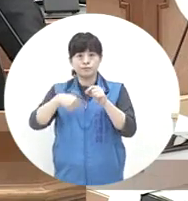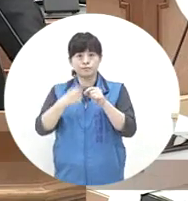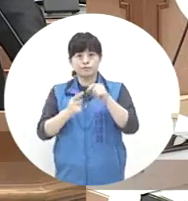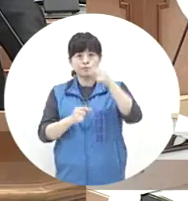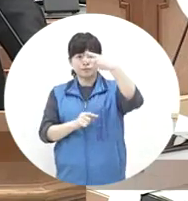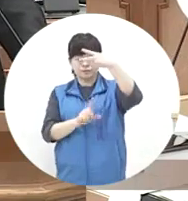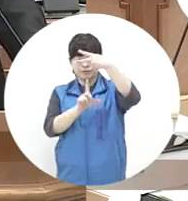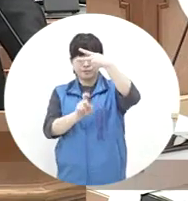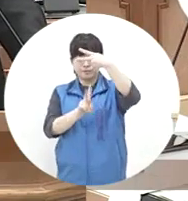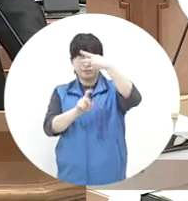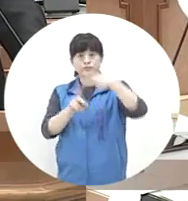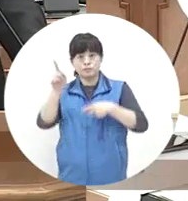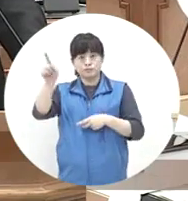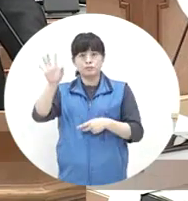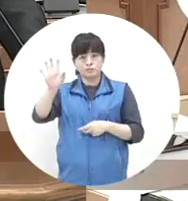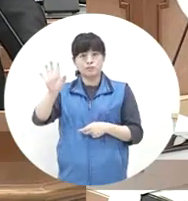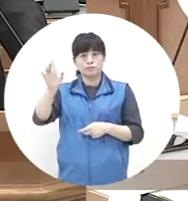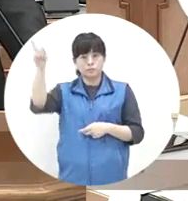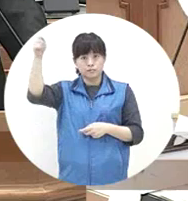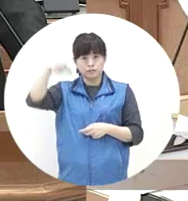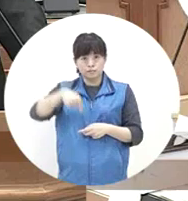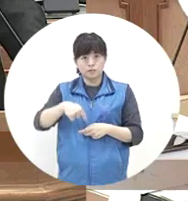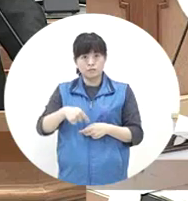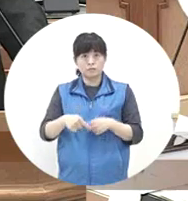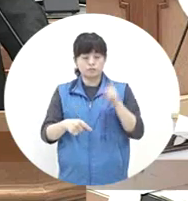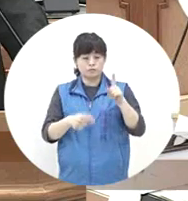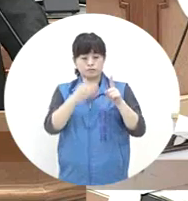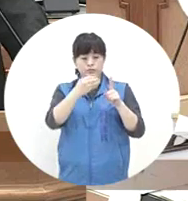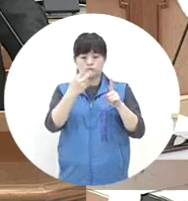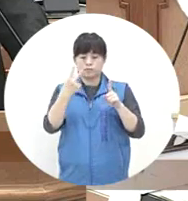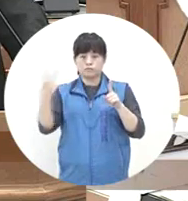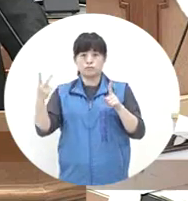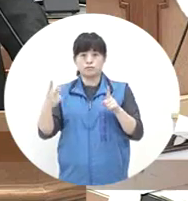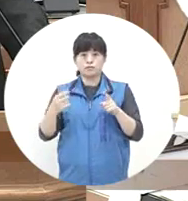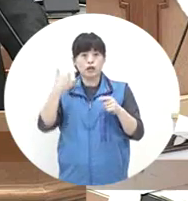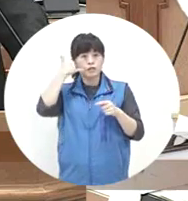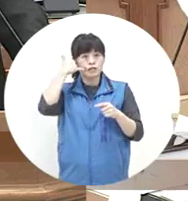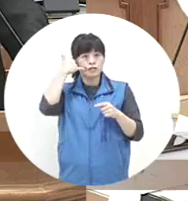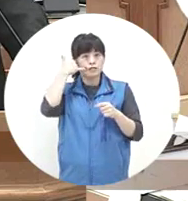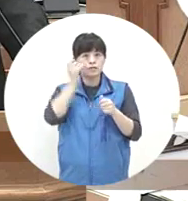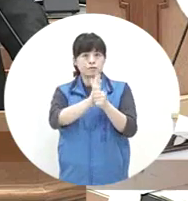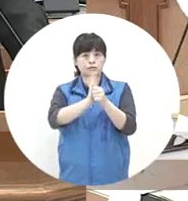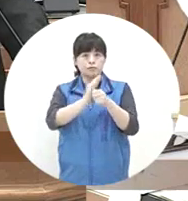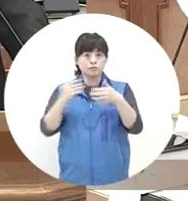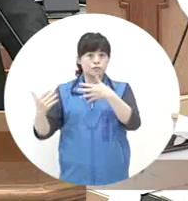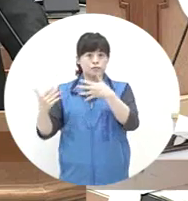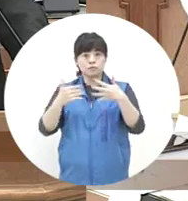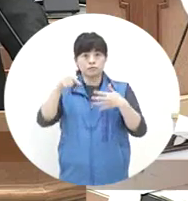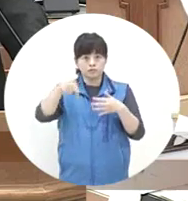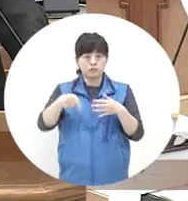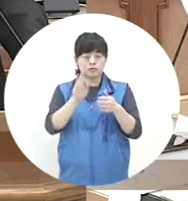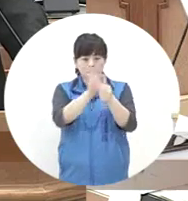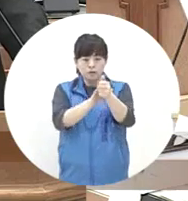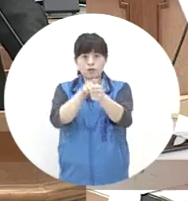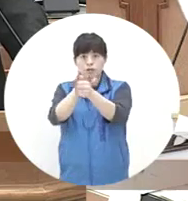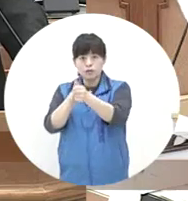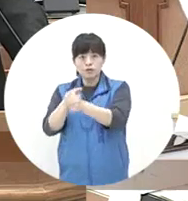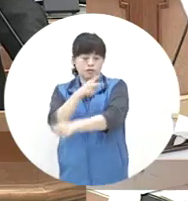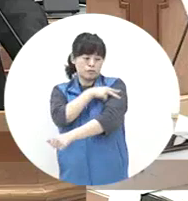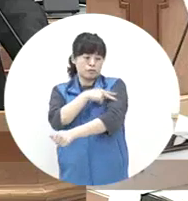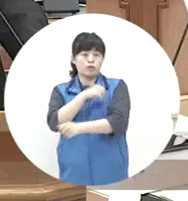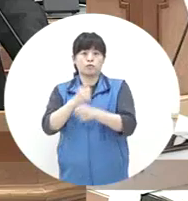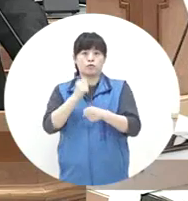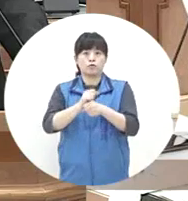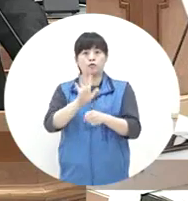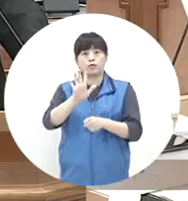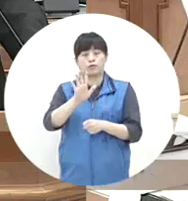110年2月12号，他就曾经到我们1922疫情通报及咨询专线慰问我们值班的同仁，